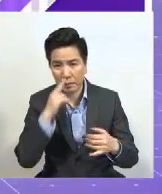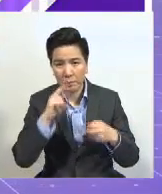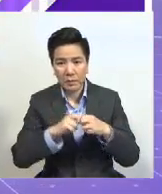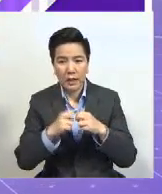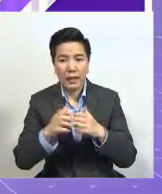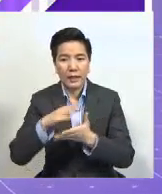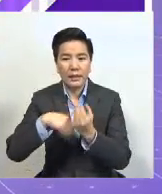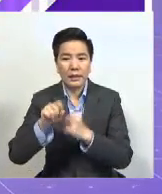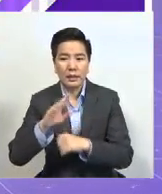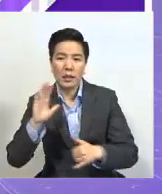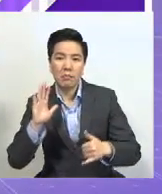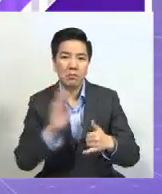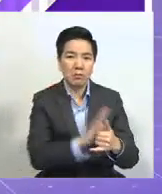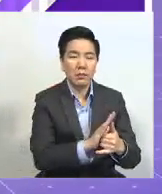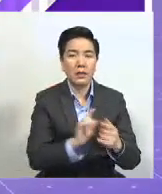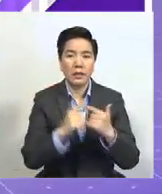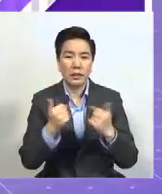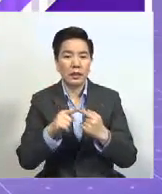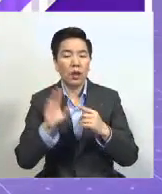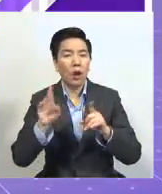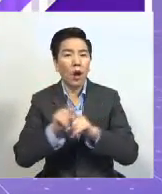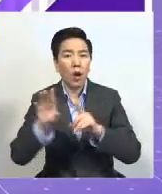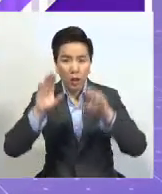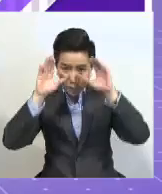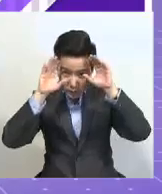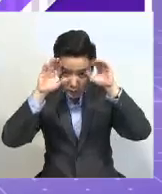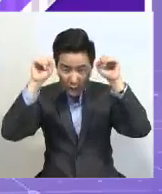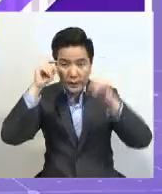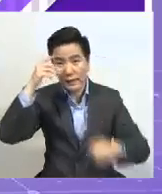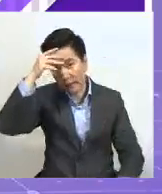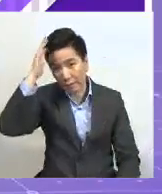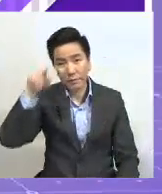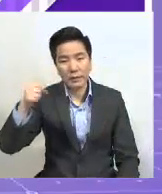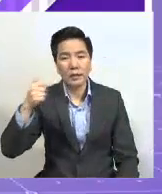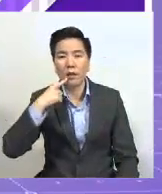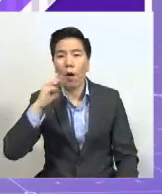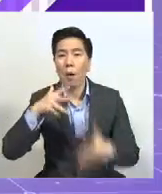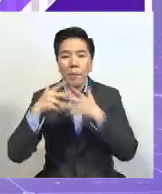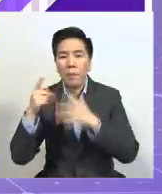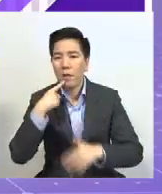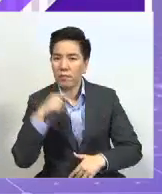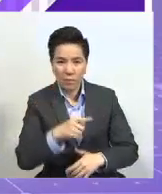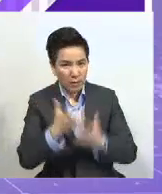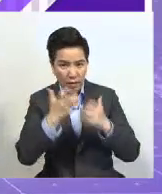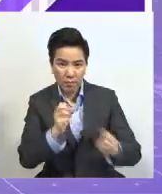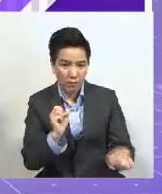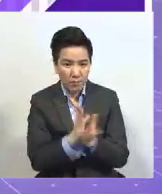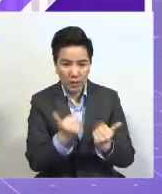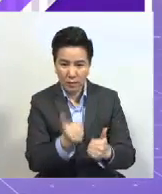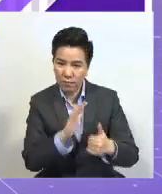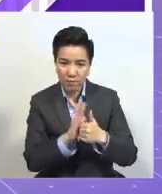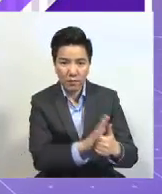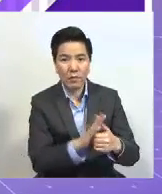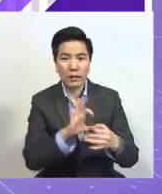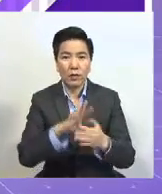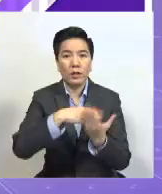าดทางเศรษฐกิจที่ท่านประธานาธิบดีเนี่ยนะครับ ครับ ซึ่งขู่มาว่าจะเอาให้หนักเลยรอบนี้ในการความบาดทางเ